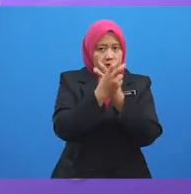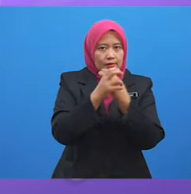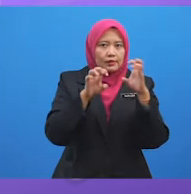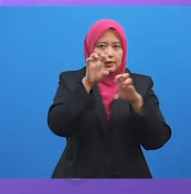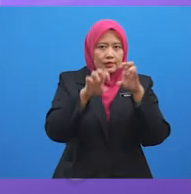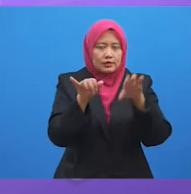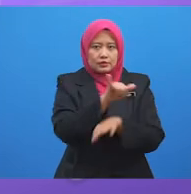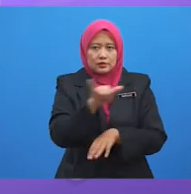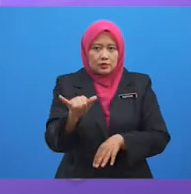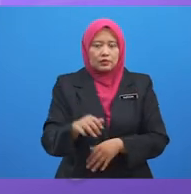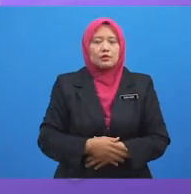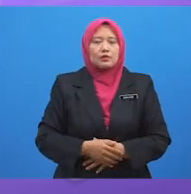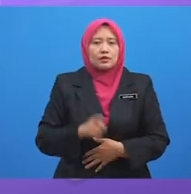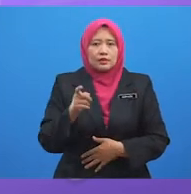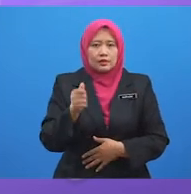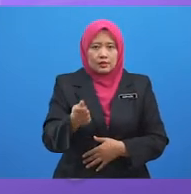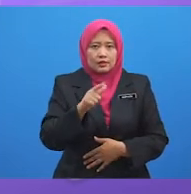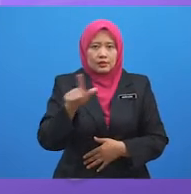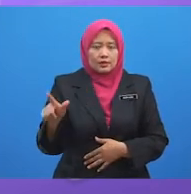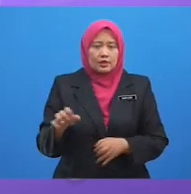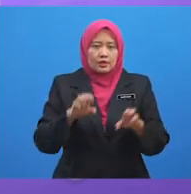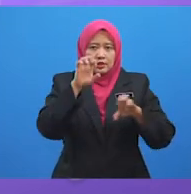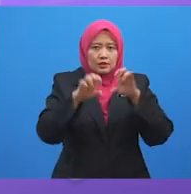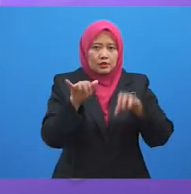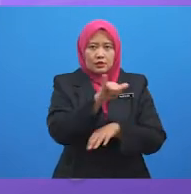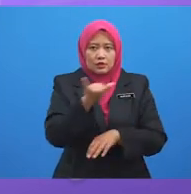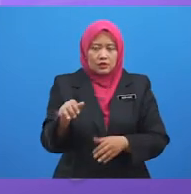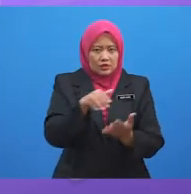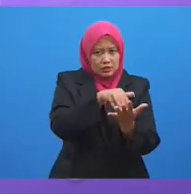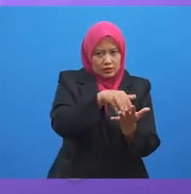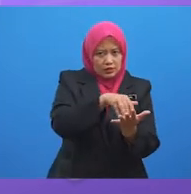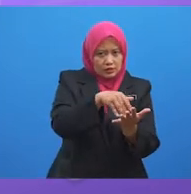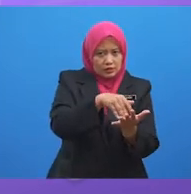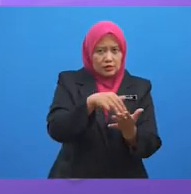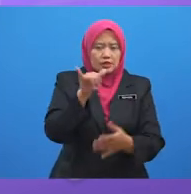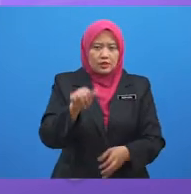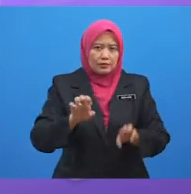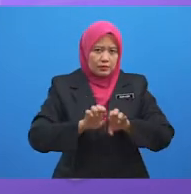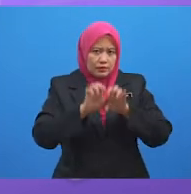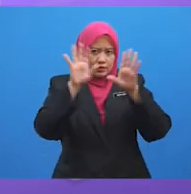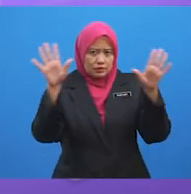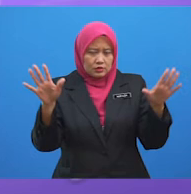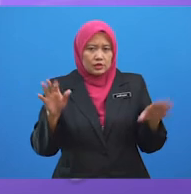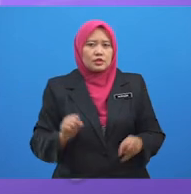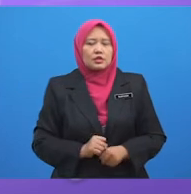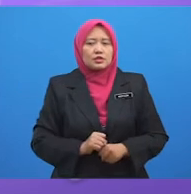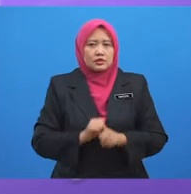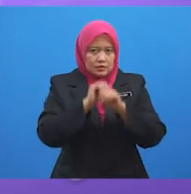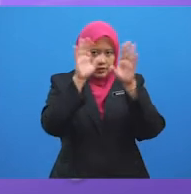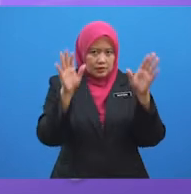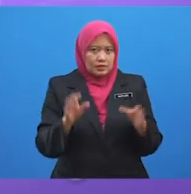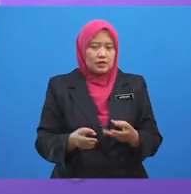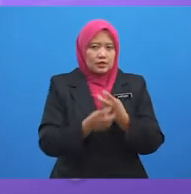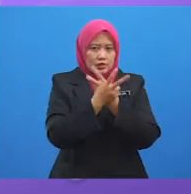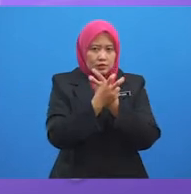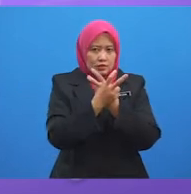Radioisotop ialah isotop tidak stabil yang memancarkan sinaran